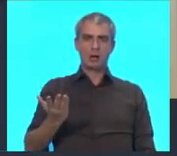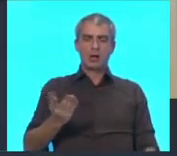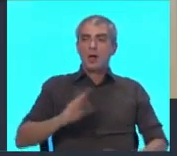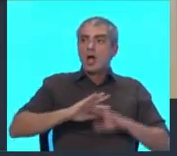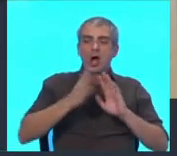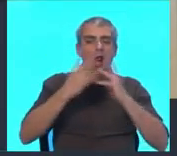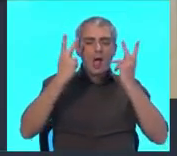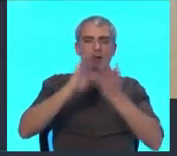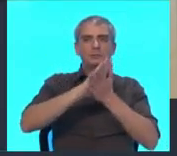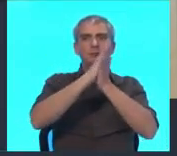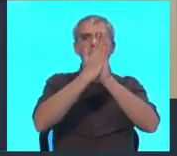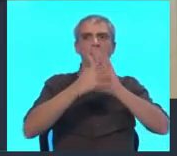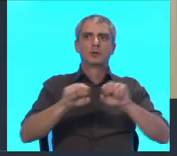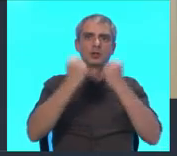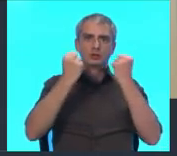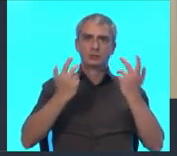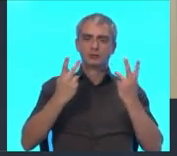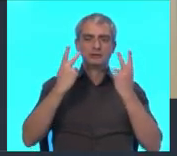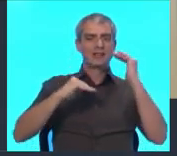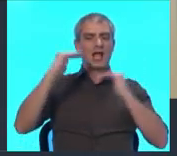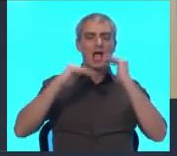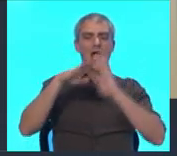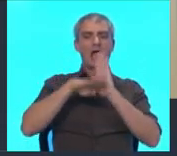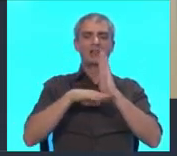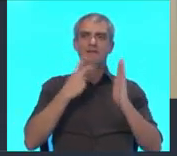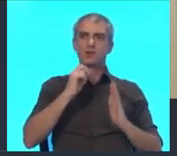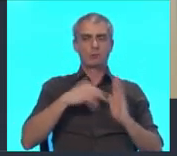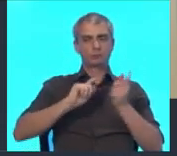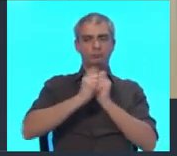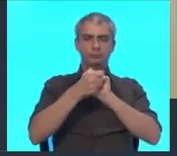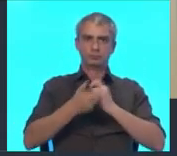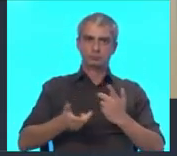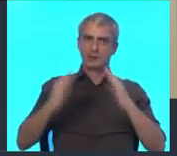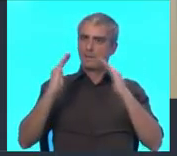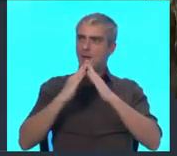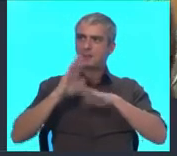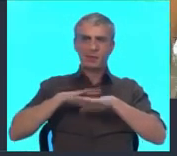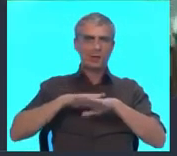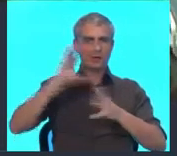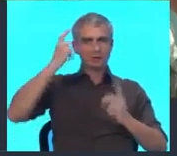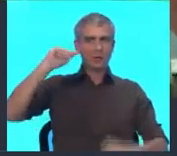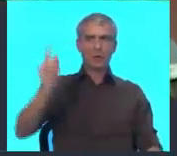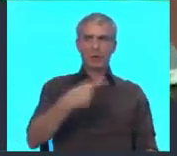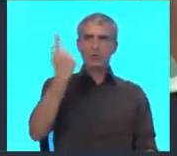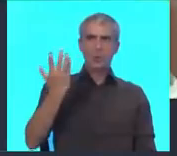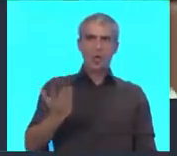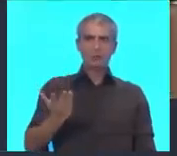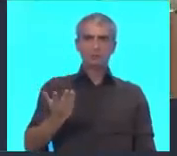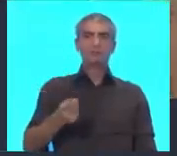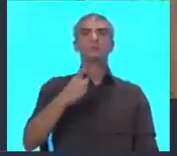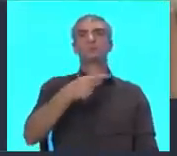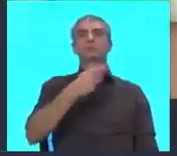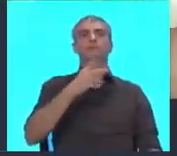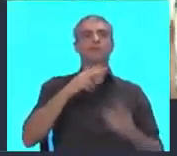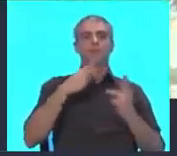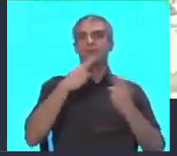שלהם תשתבש, סדרי עדיפויות, בית, קריירה, ישגו את כולם. היום בתגובה לסערה